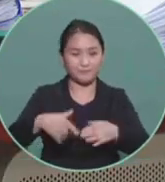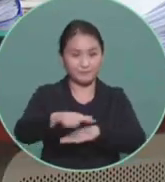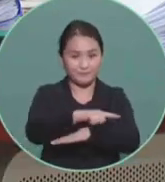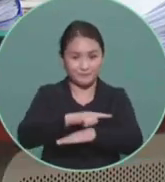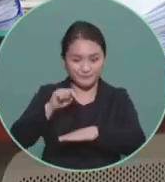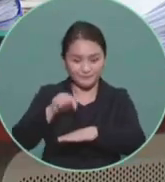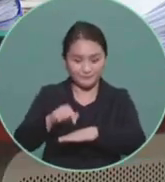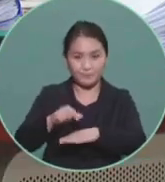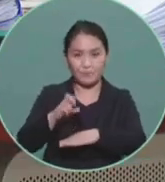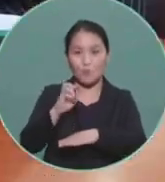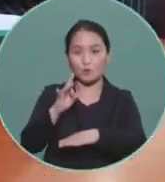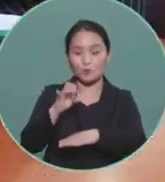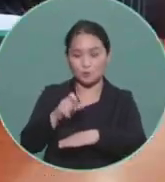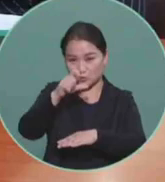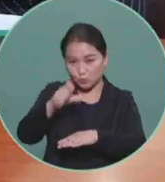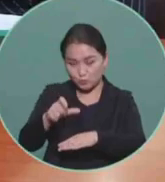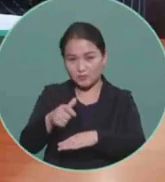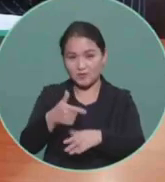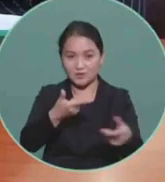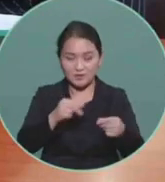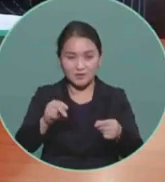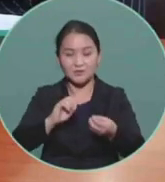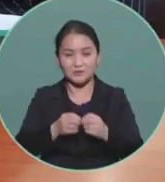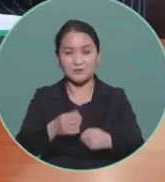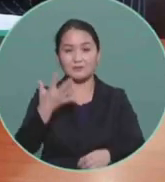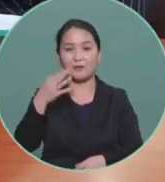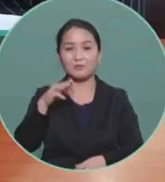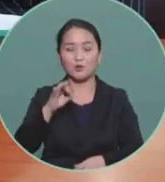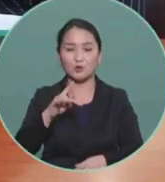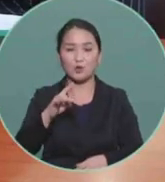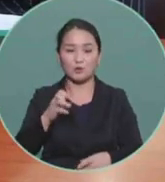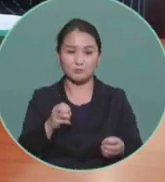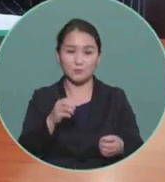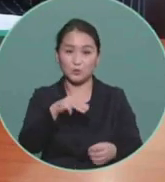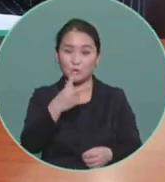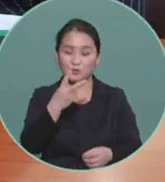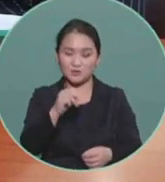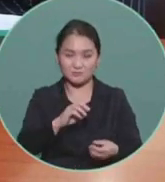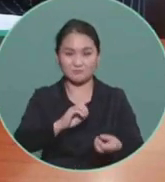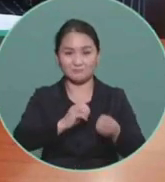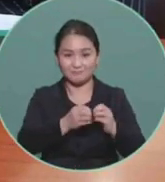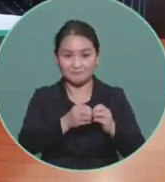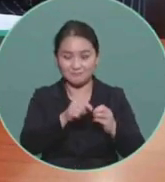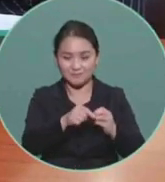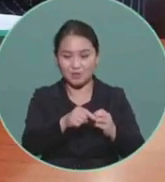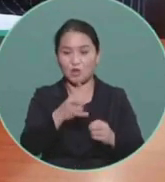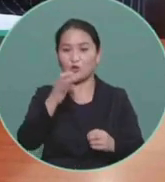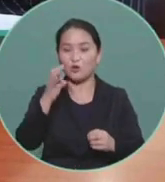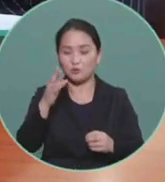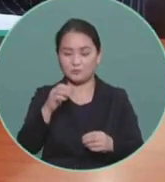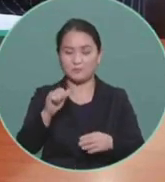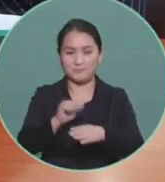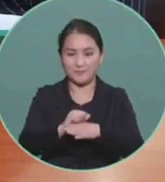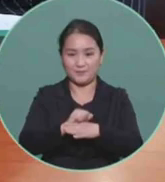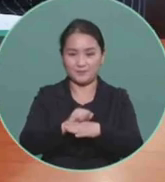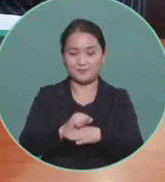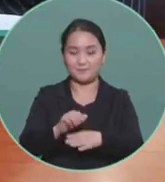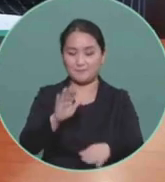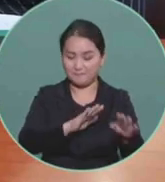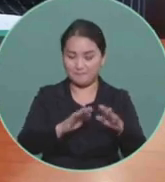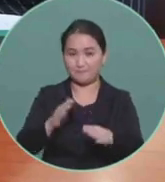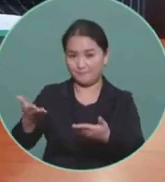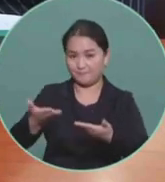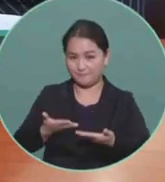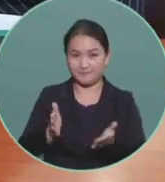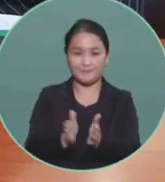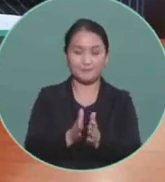борлуулагч нартайгаа гэрээг хийчихсэн. Одоо бол таван толгой төлш компани одоо төлшийн хурдан сайн үйлдвэрлэж нөөцөө сайн бэлдэрэ гэдэг ийм байдлаар